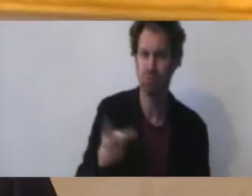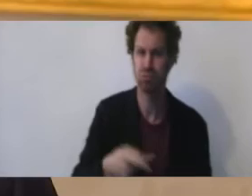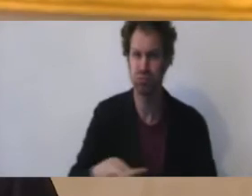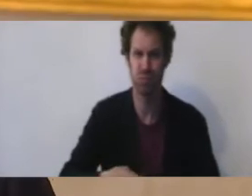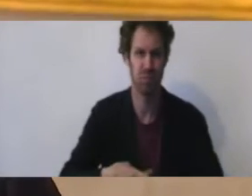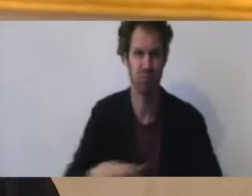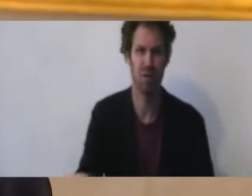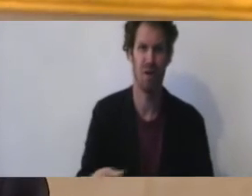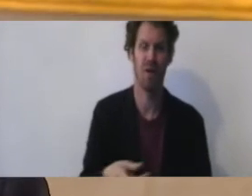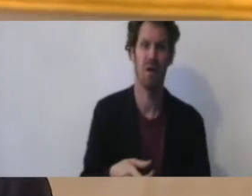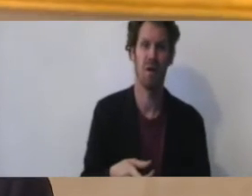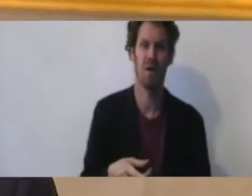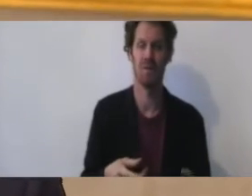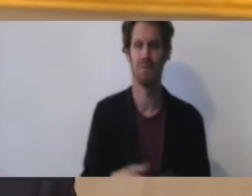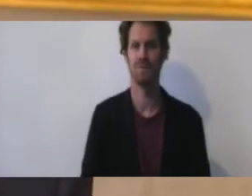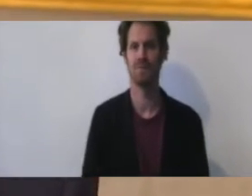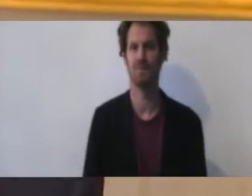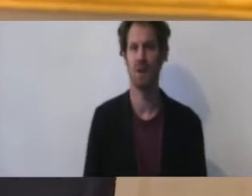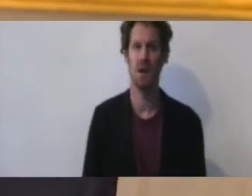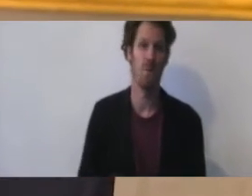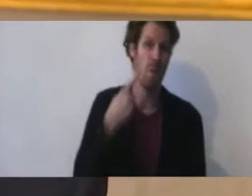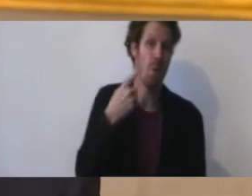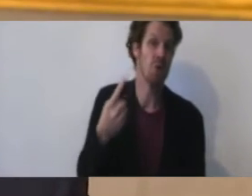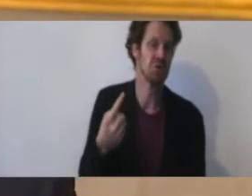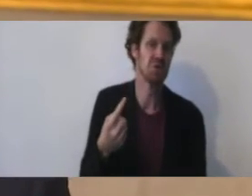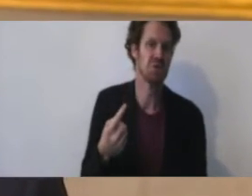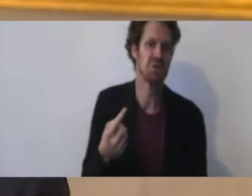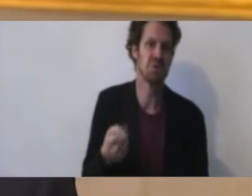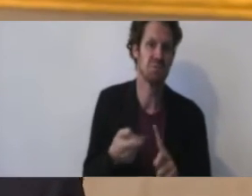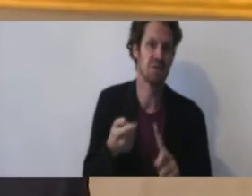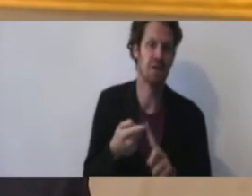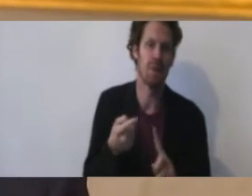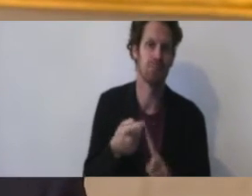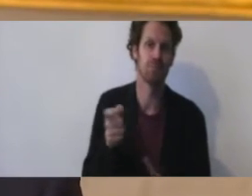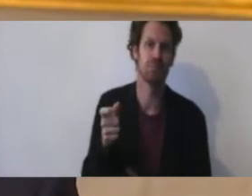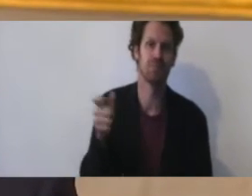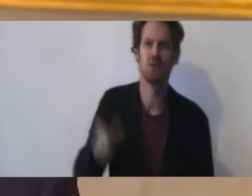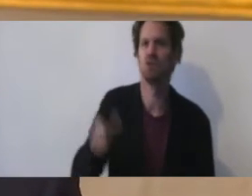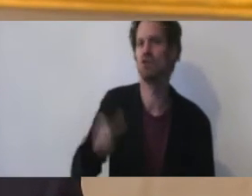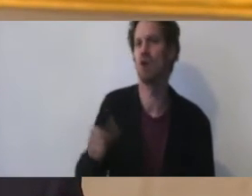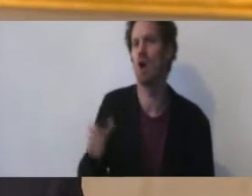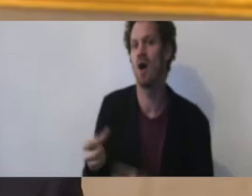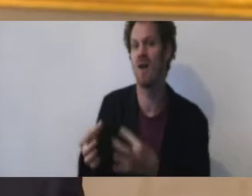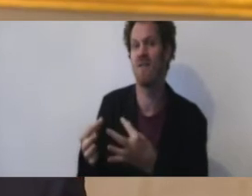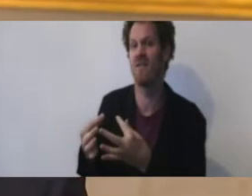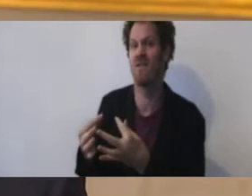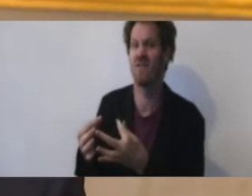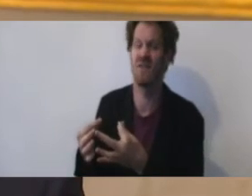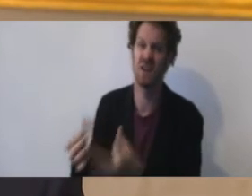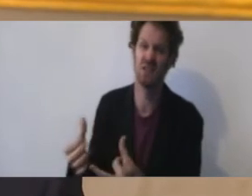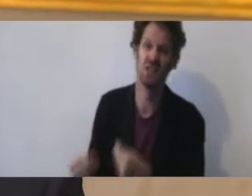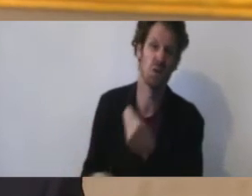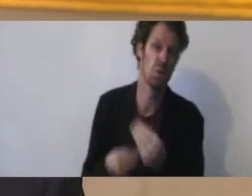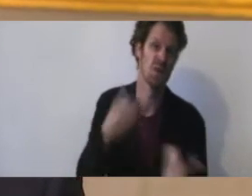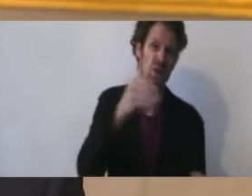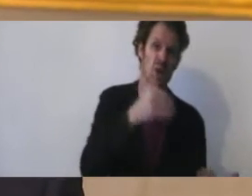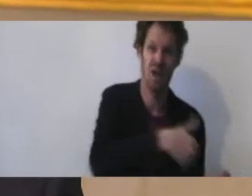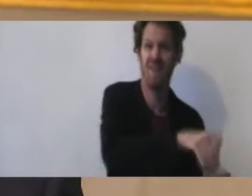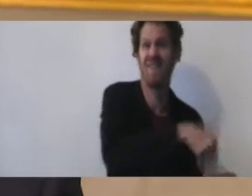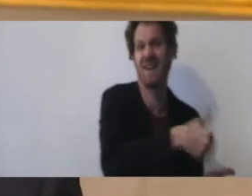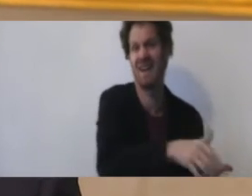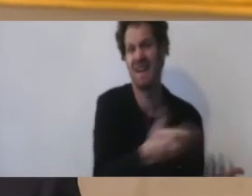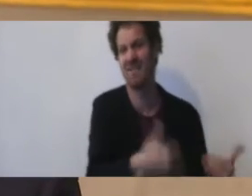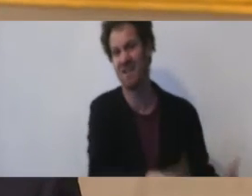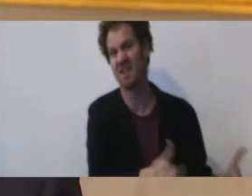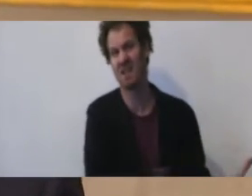et j'ai une pensée particulière pour les plus fragiles ce soir pour les personnes seules pour les démunis et pour toutes